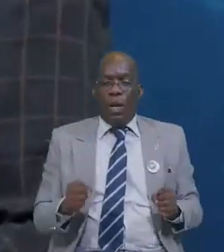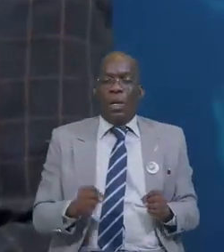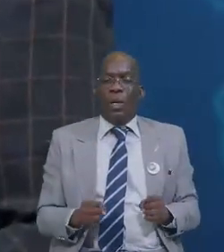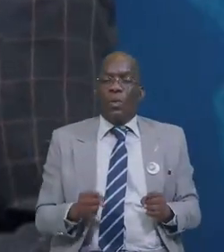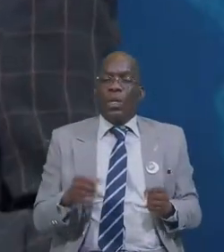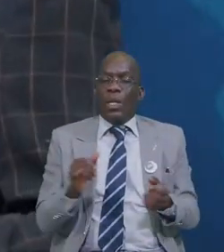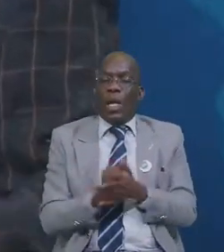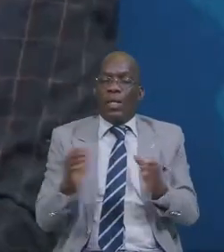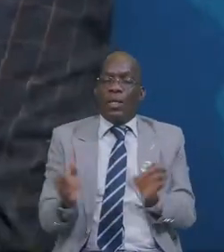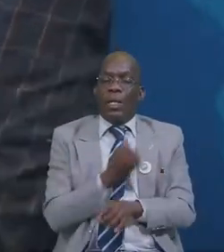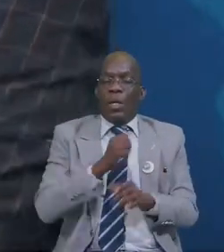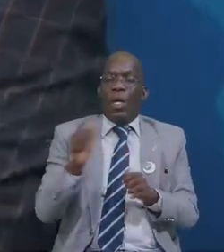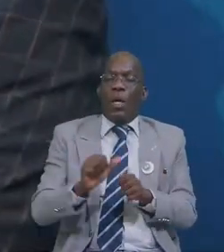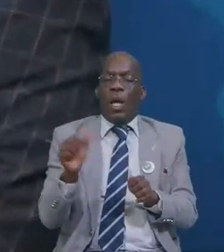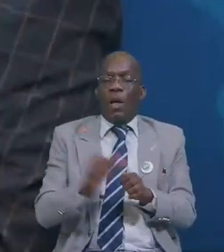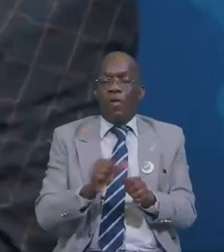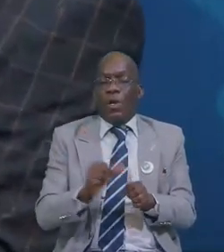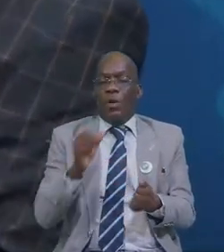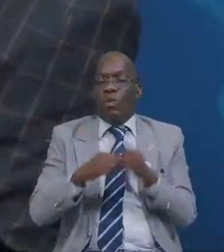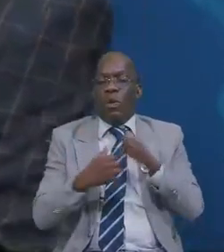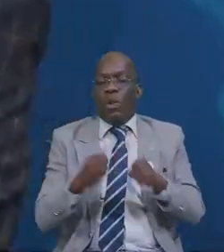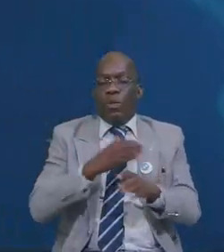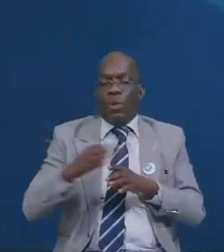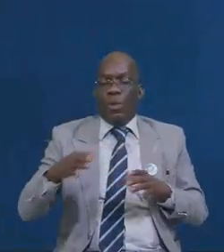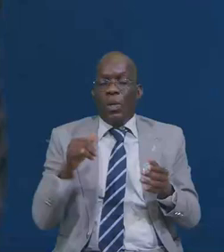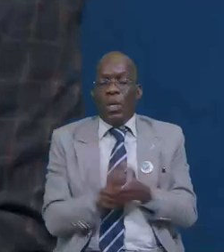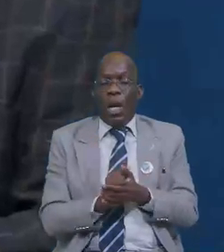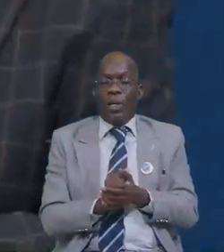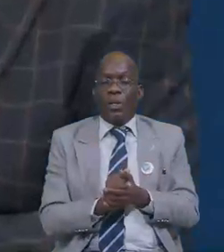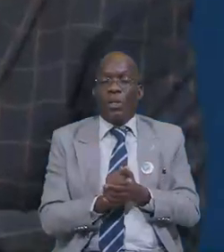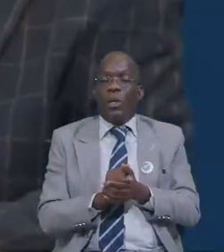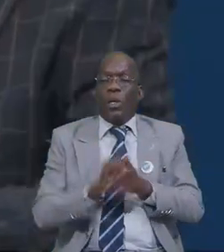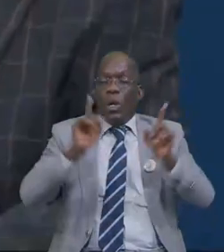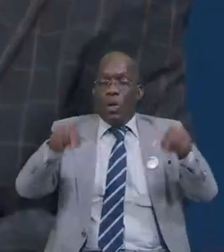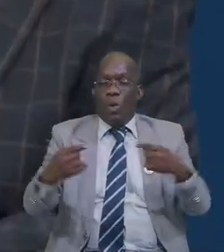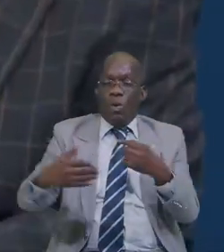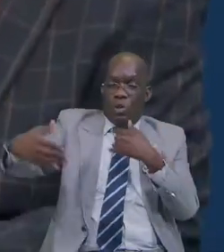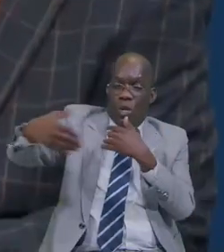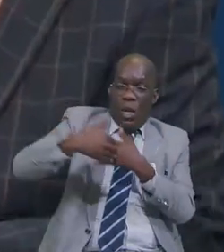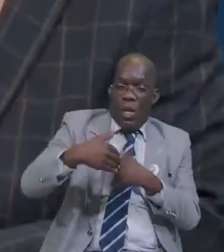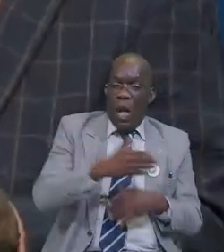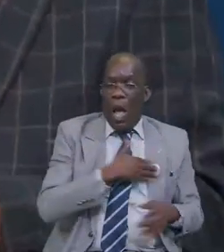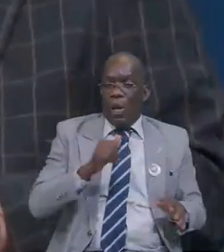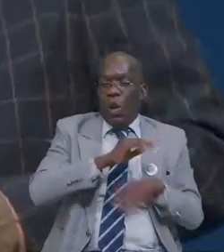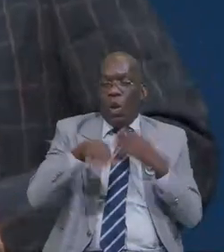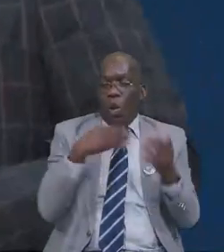holistique qui balaie tout problème et qui va même